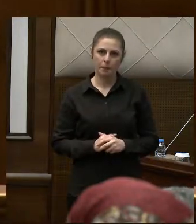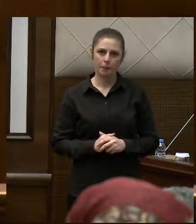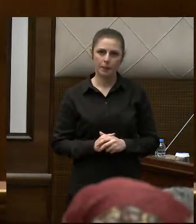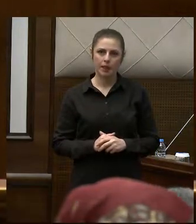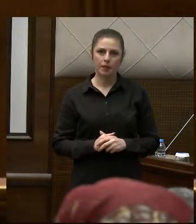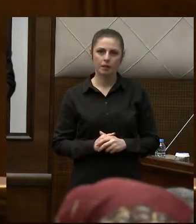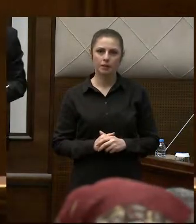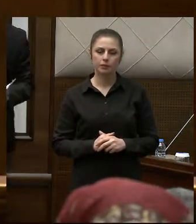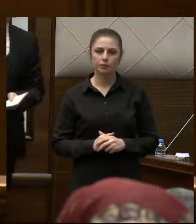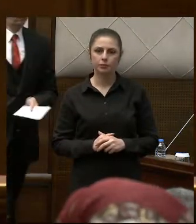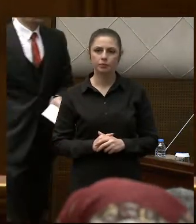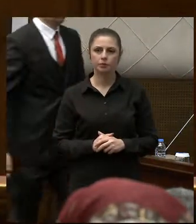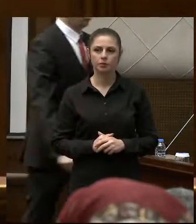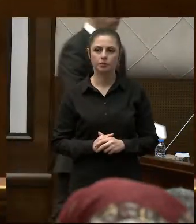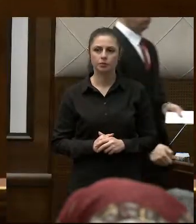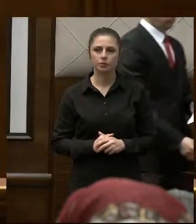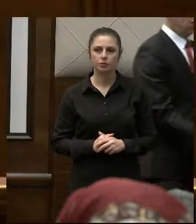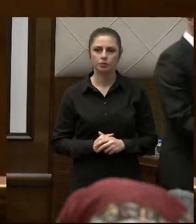Değerli arkadaşlar,